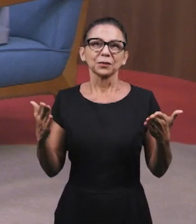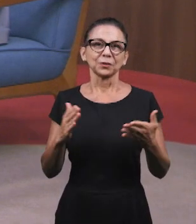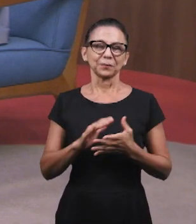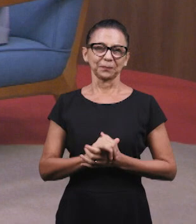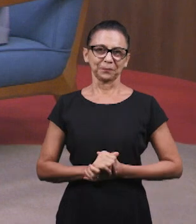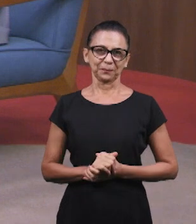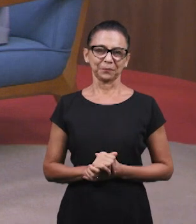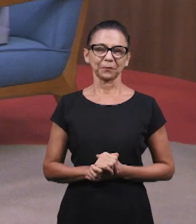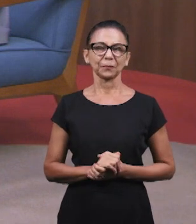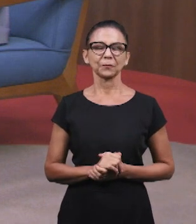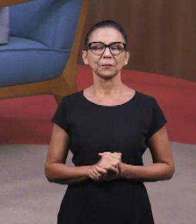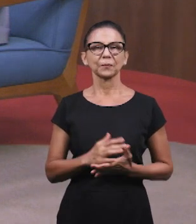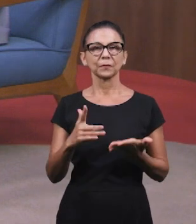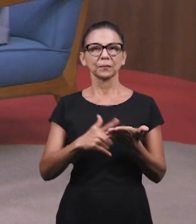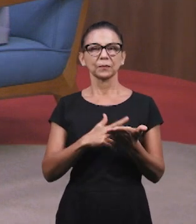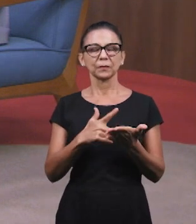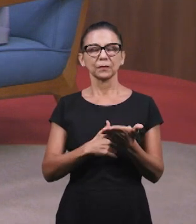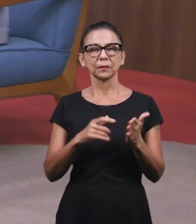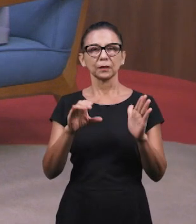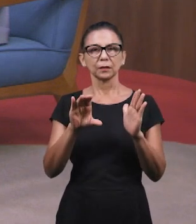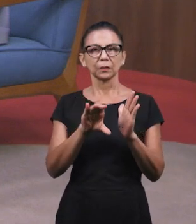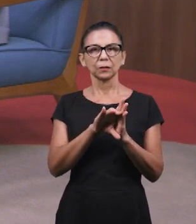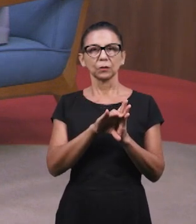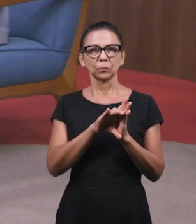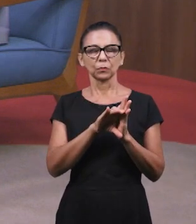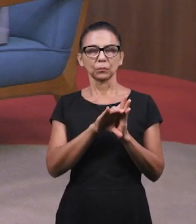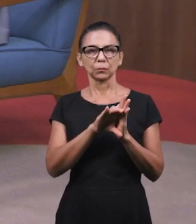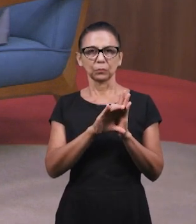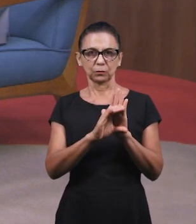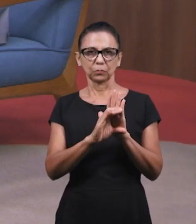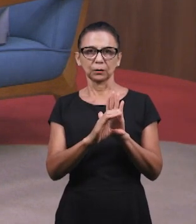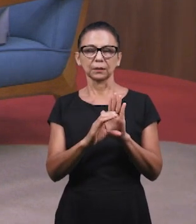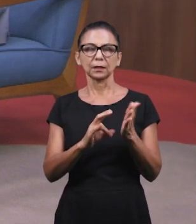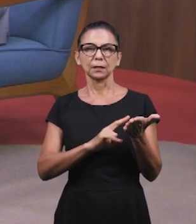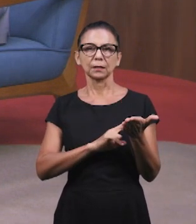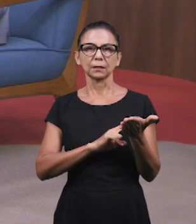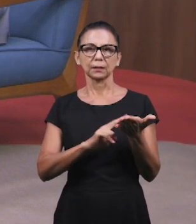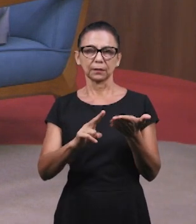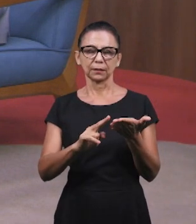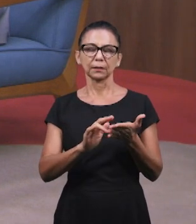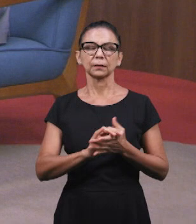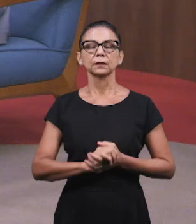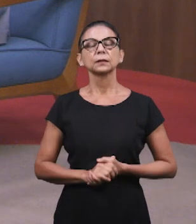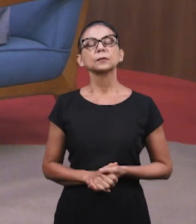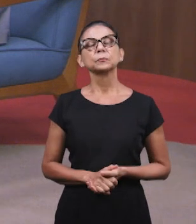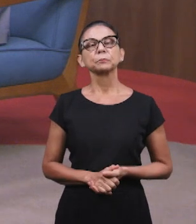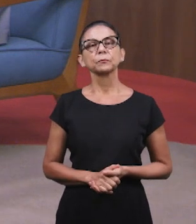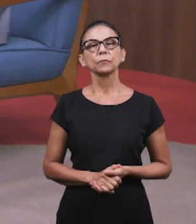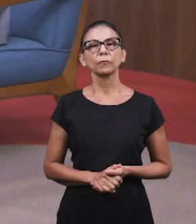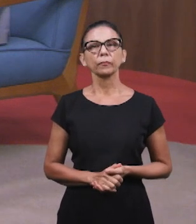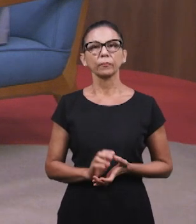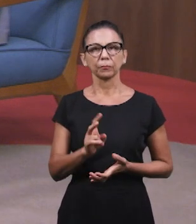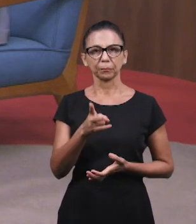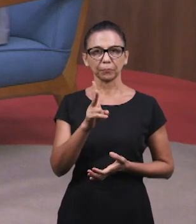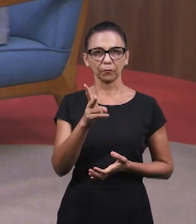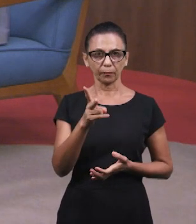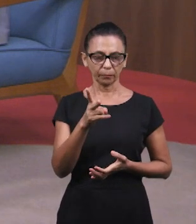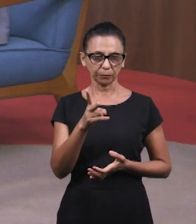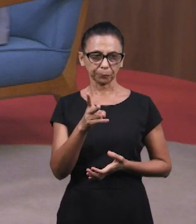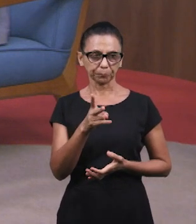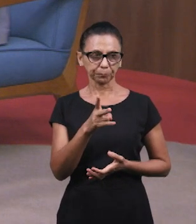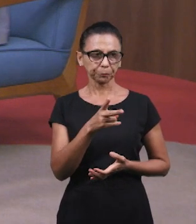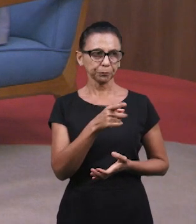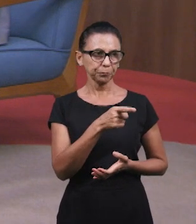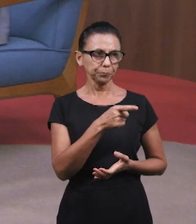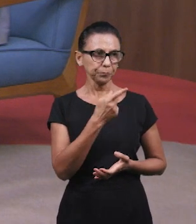trouve en Colossiens chapitre 1er verset 7, 10 et 27 pour, dans la